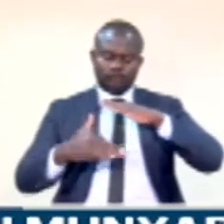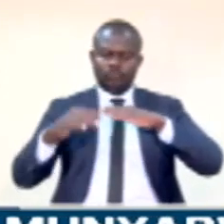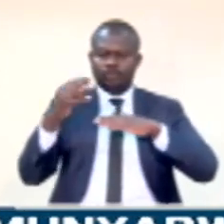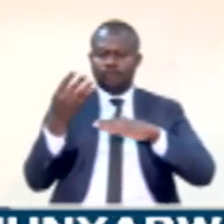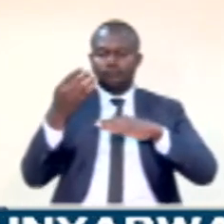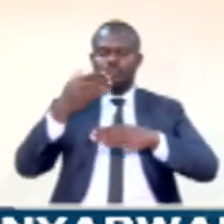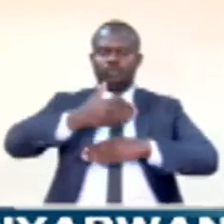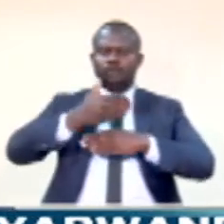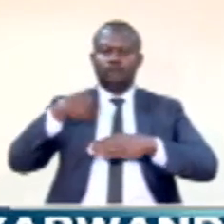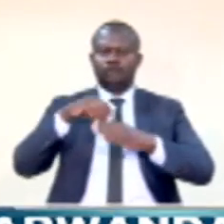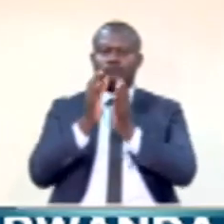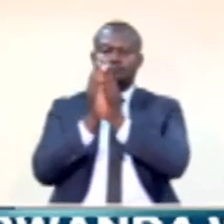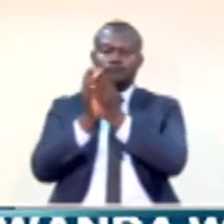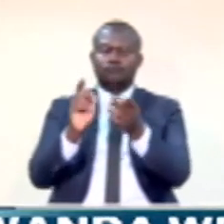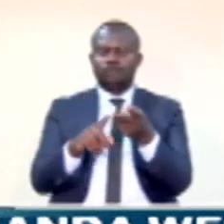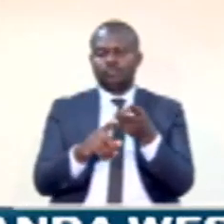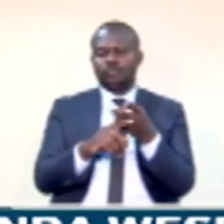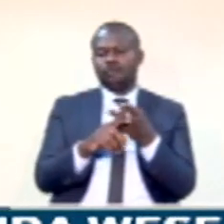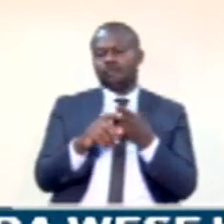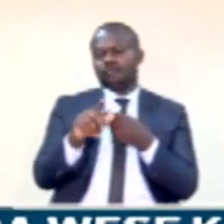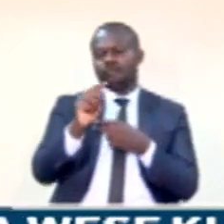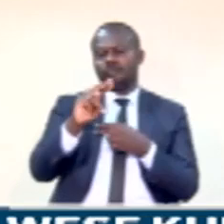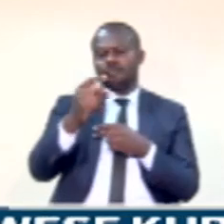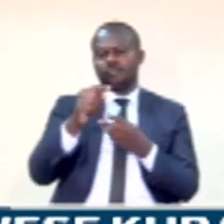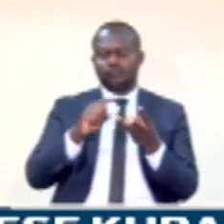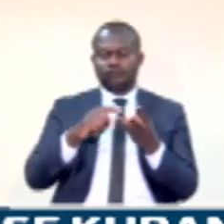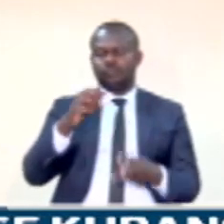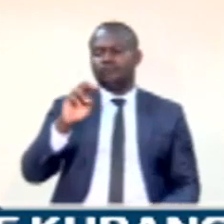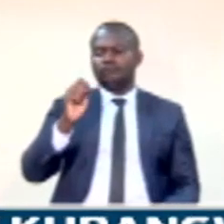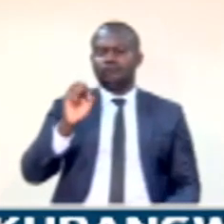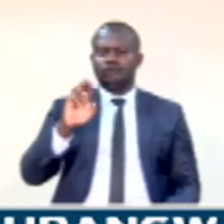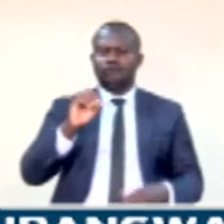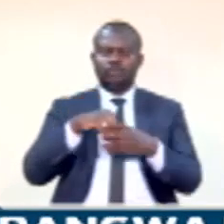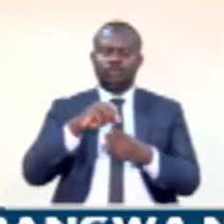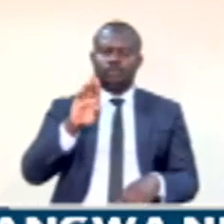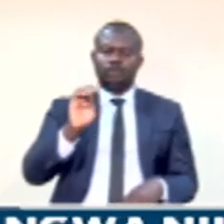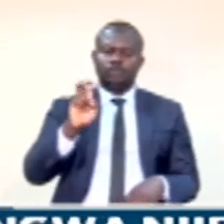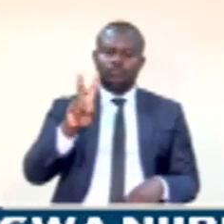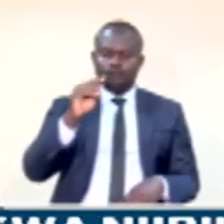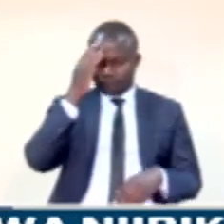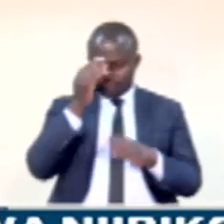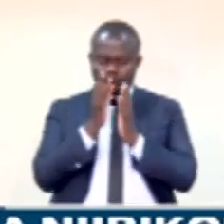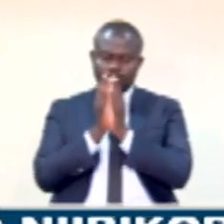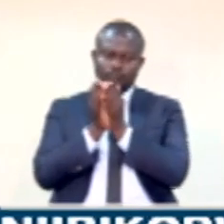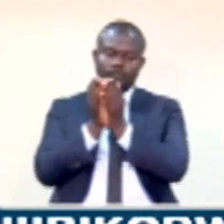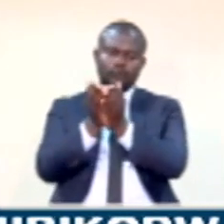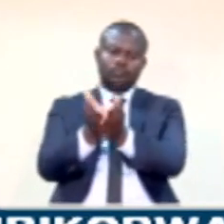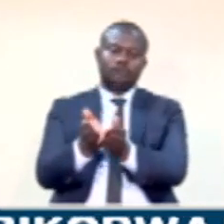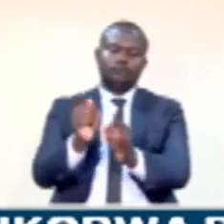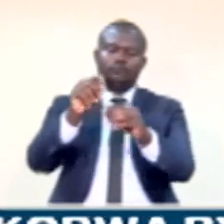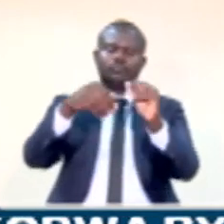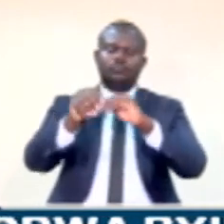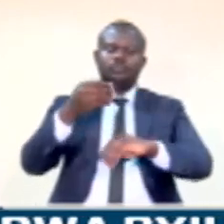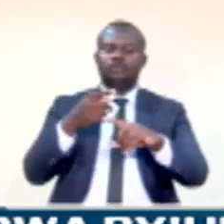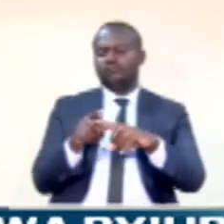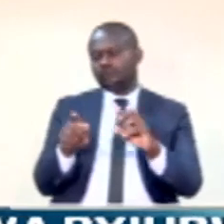ku mupaka wacu Rusizi, turubaka hariya Karongi, Rutsiro na Rubavu, kugira ngo amato yacu azajya atwara ibicuruzwa